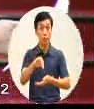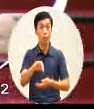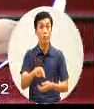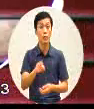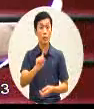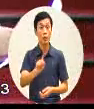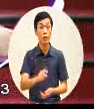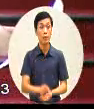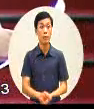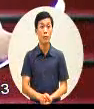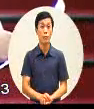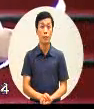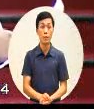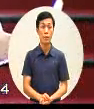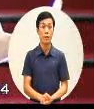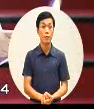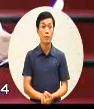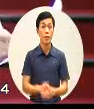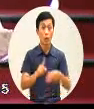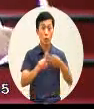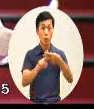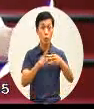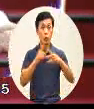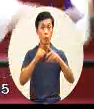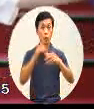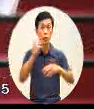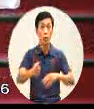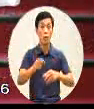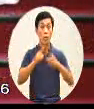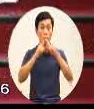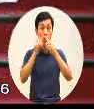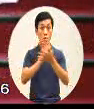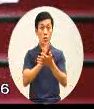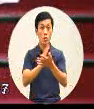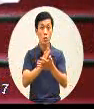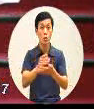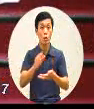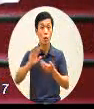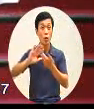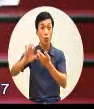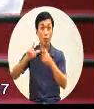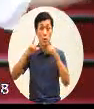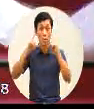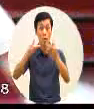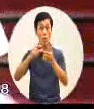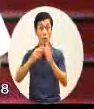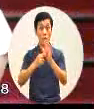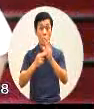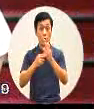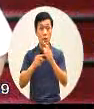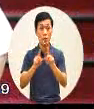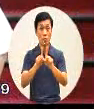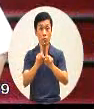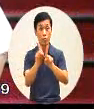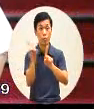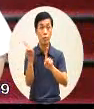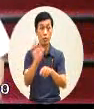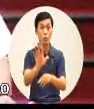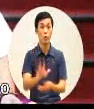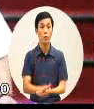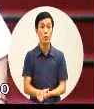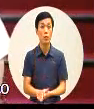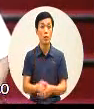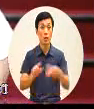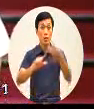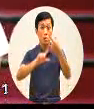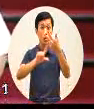到主任秘书对我来讲的农基银行的本意啦吼，扭曲。七